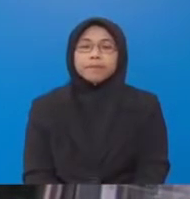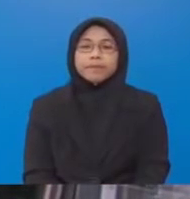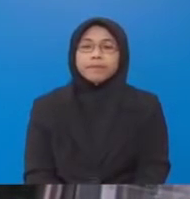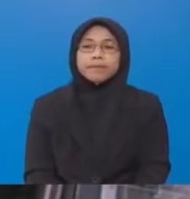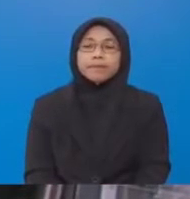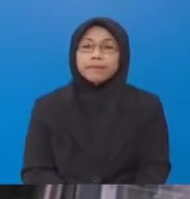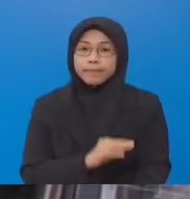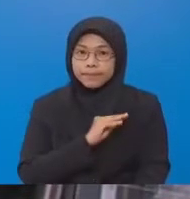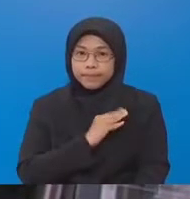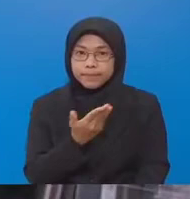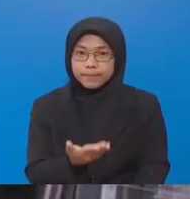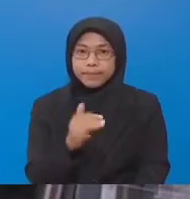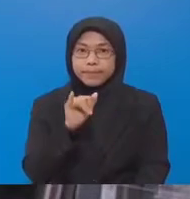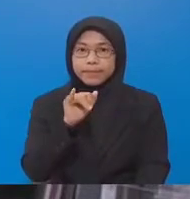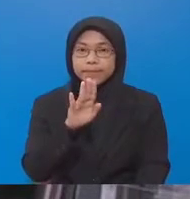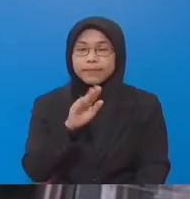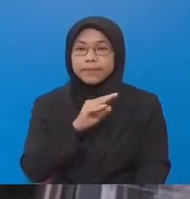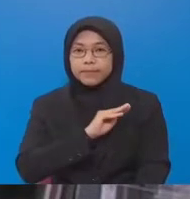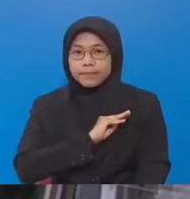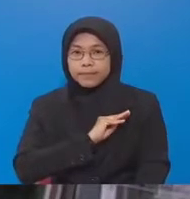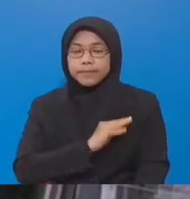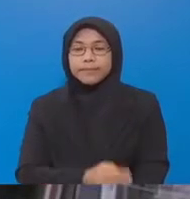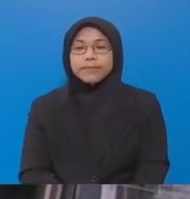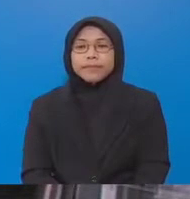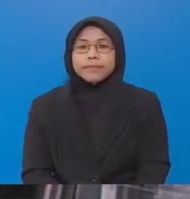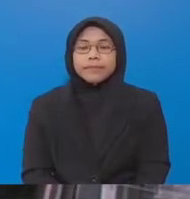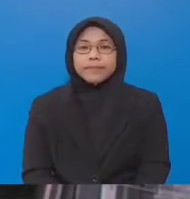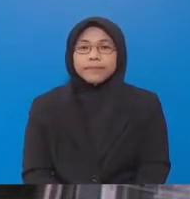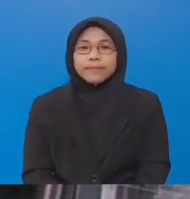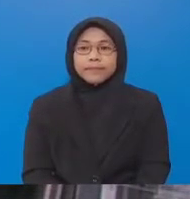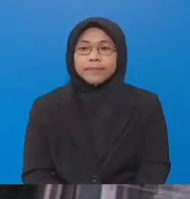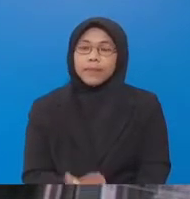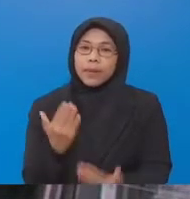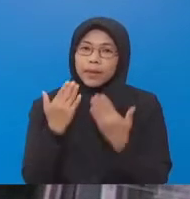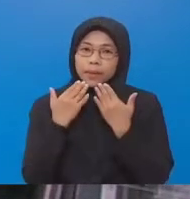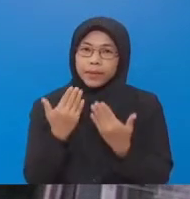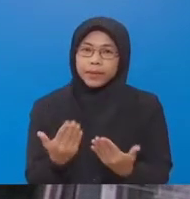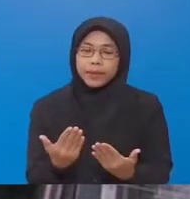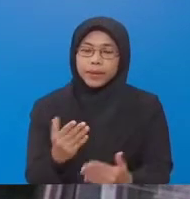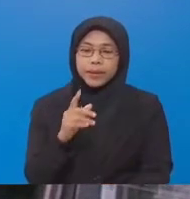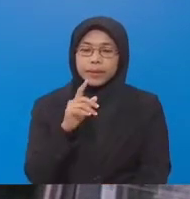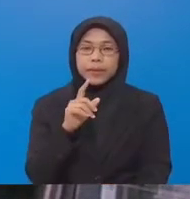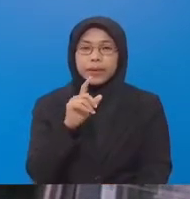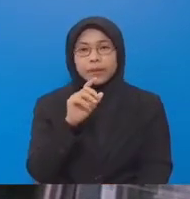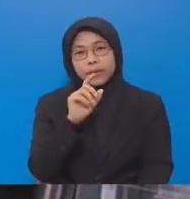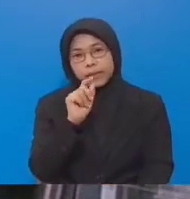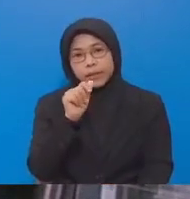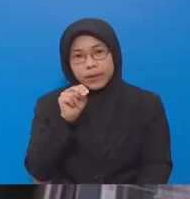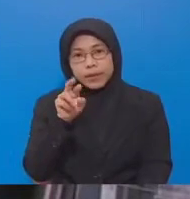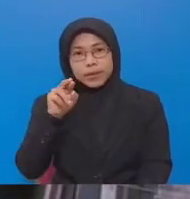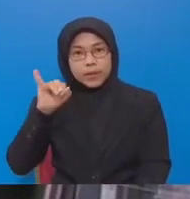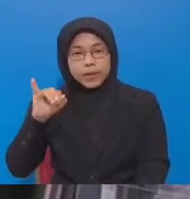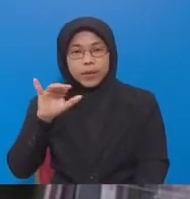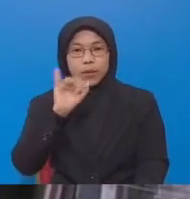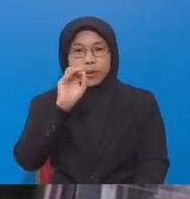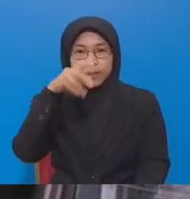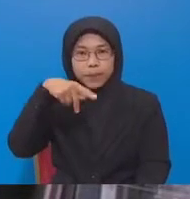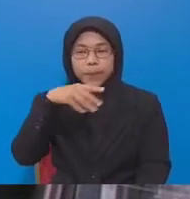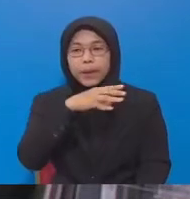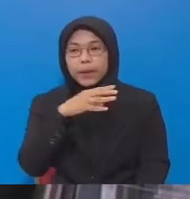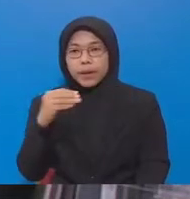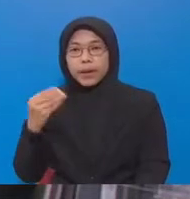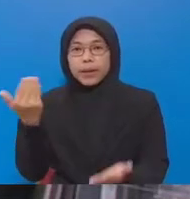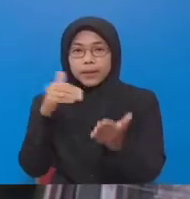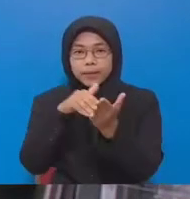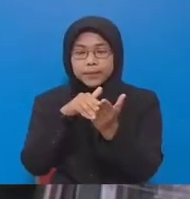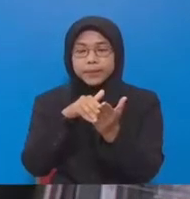Hai yang hormat menteri Ghost istansi yang dijual sama sekali